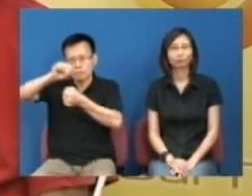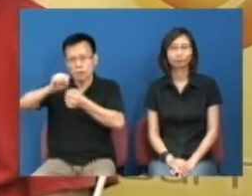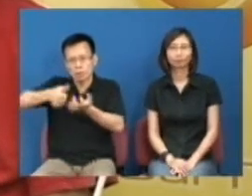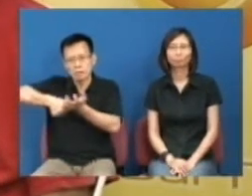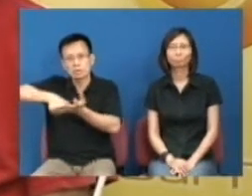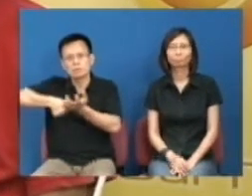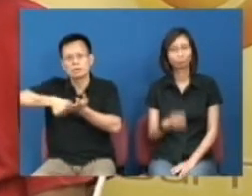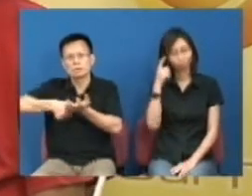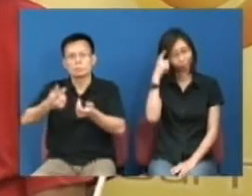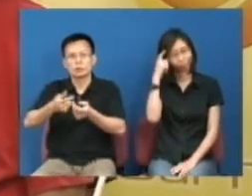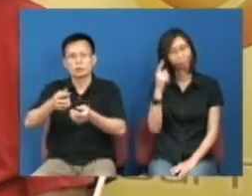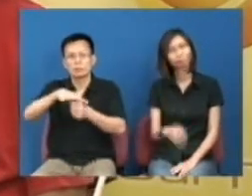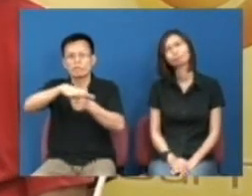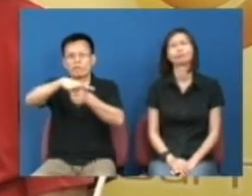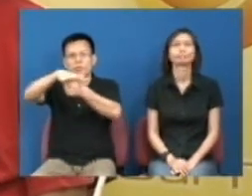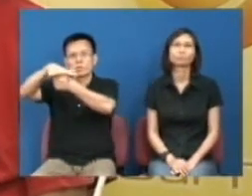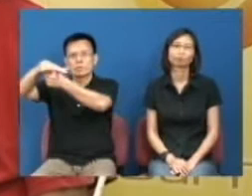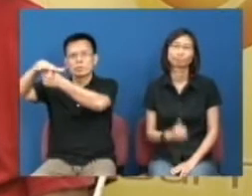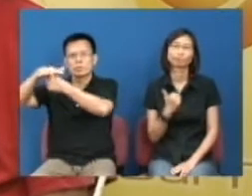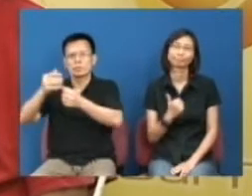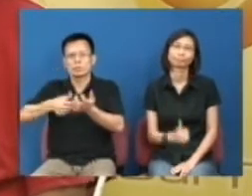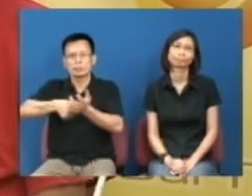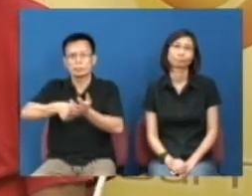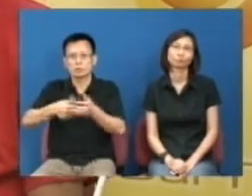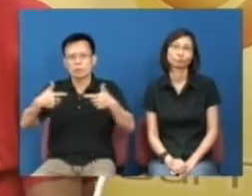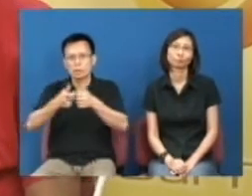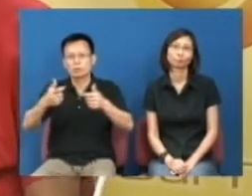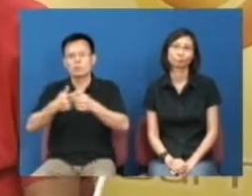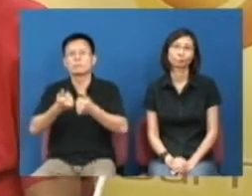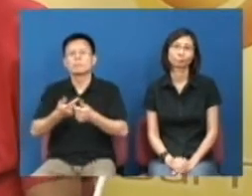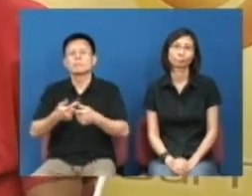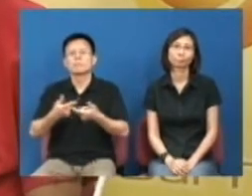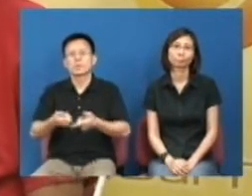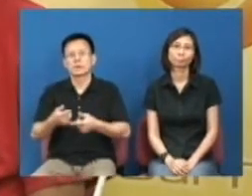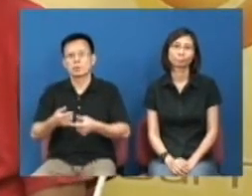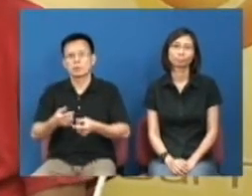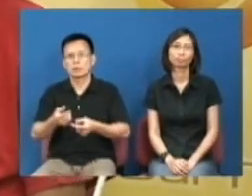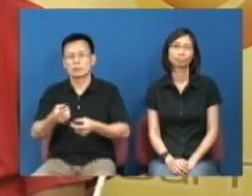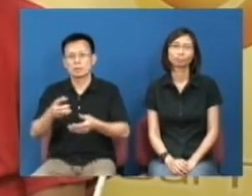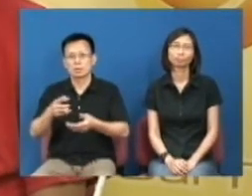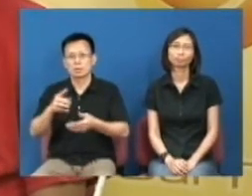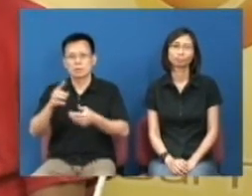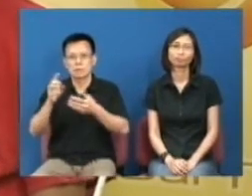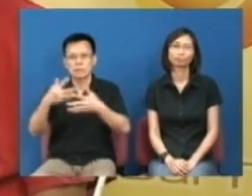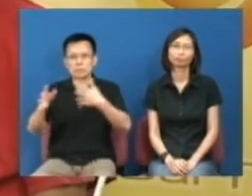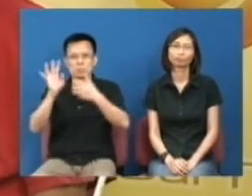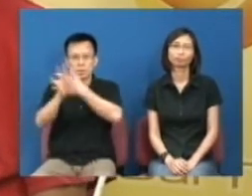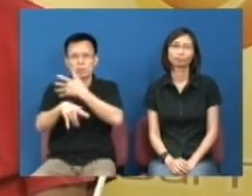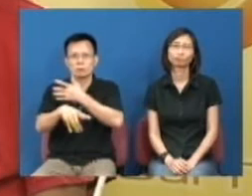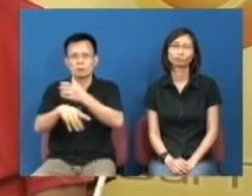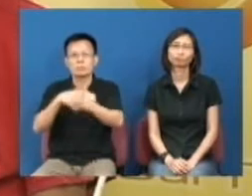指模吻不吻合，這樣就不常合的。這個其實已經是秋後算帳的之罪，因